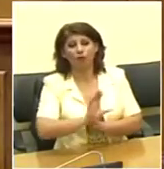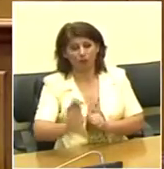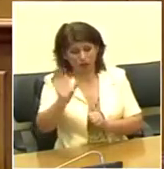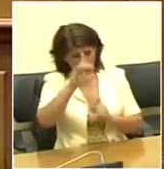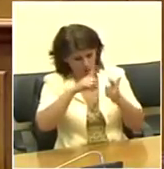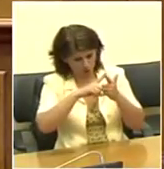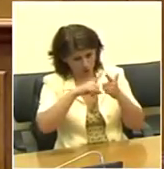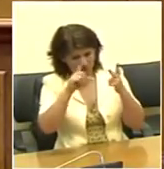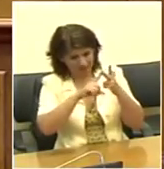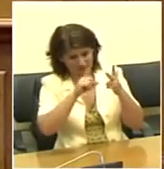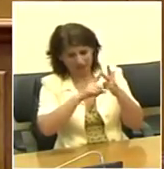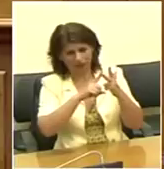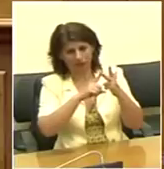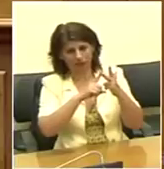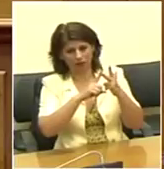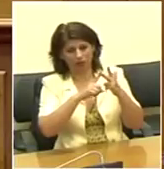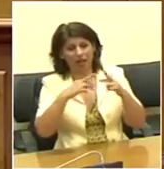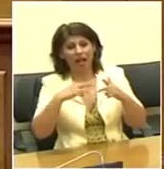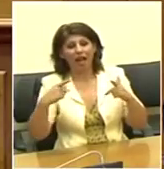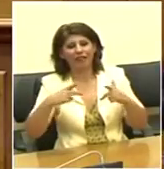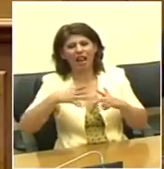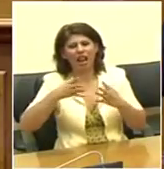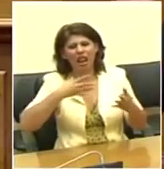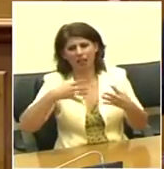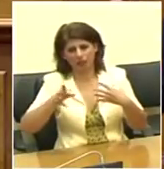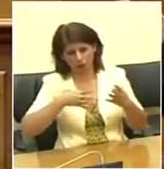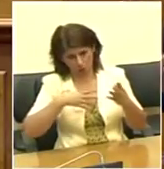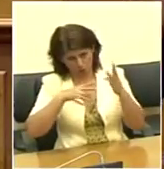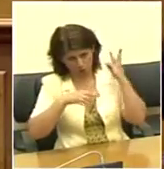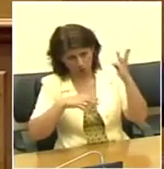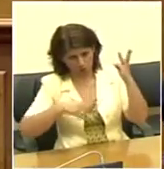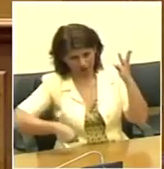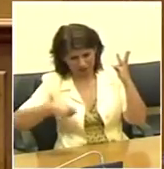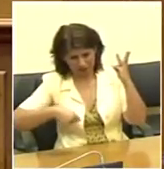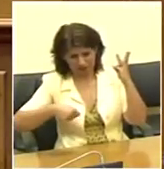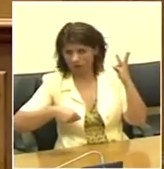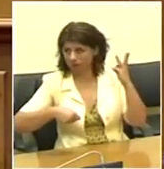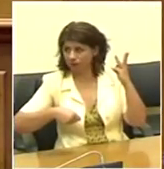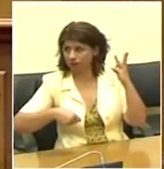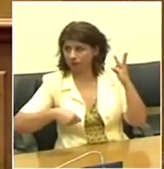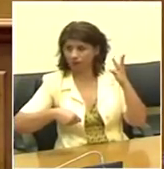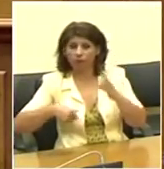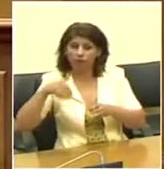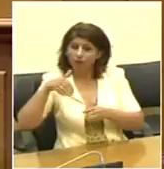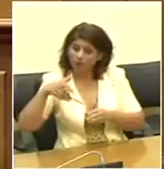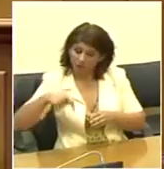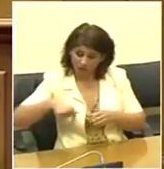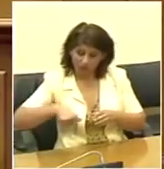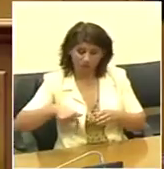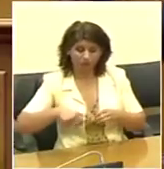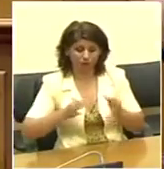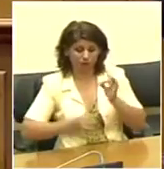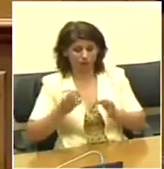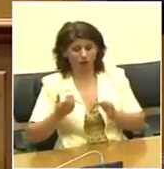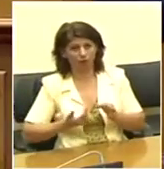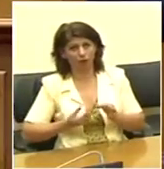τρίτη τσάντα είναι του αντιλαϊκισμού. Μάλιστα, εντός συζητάγατε με τον κύριο Βενιζέλο πριν από